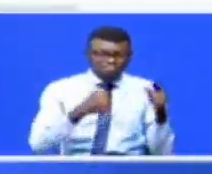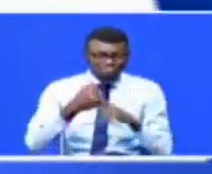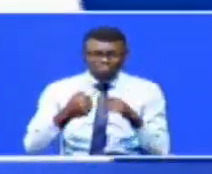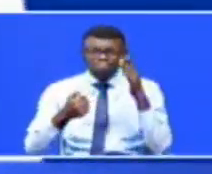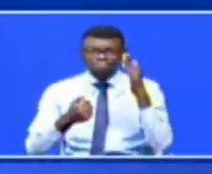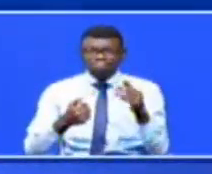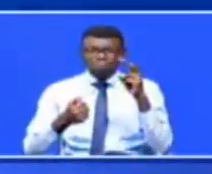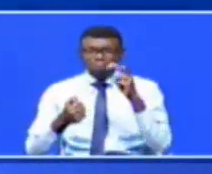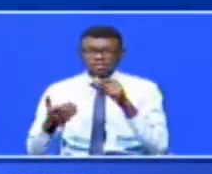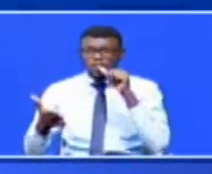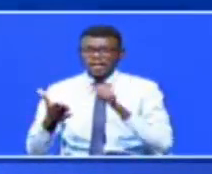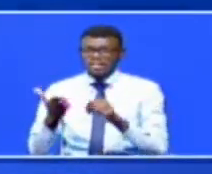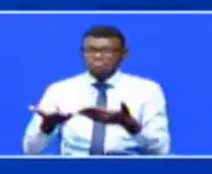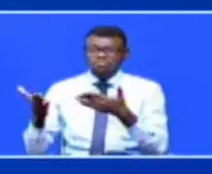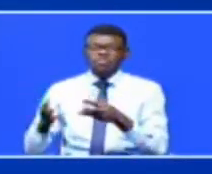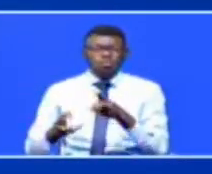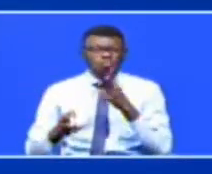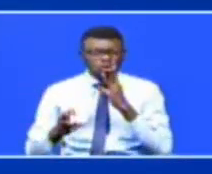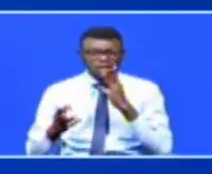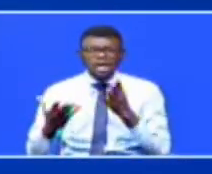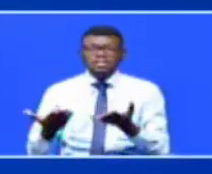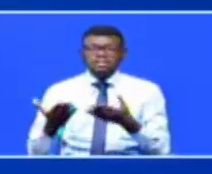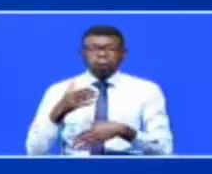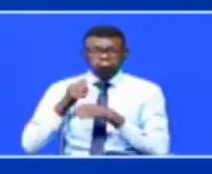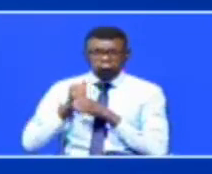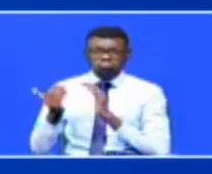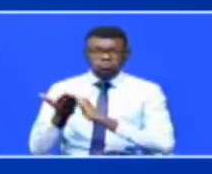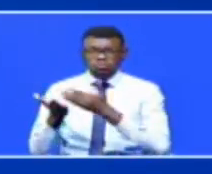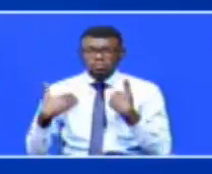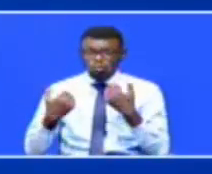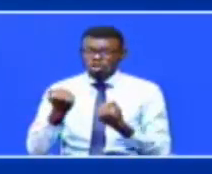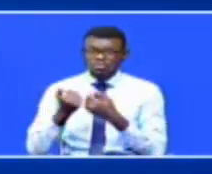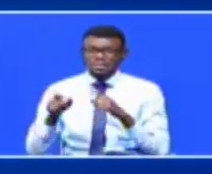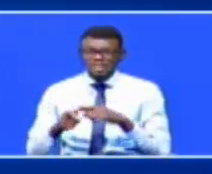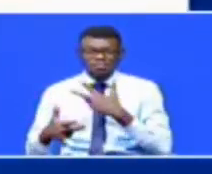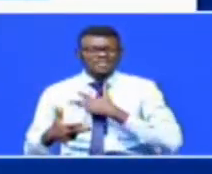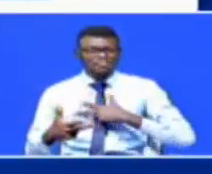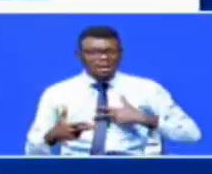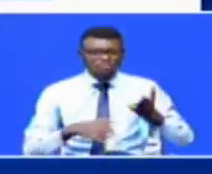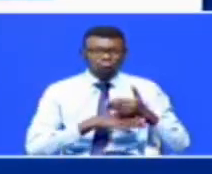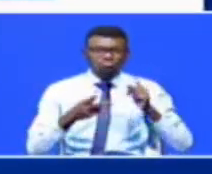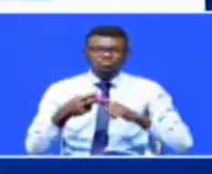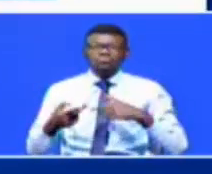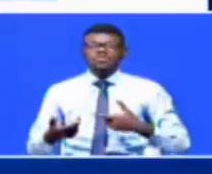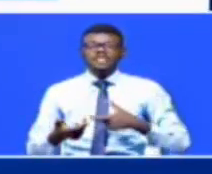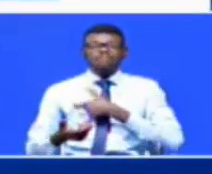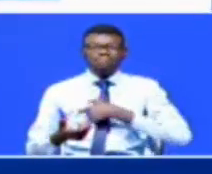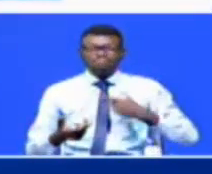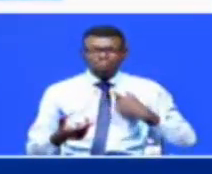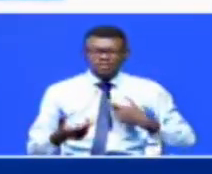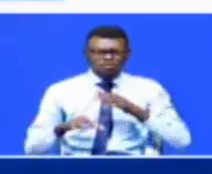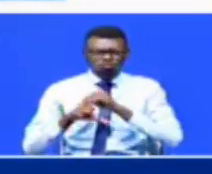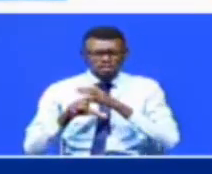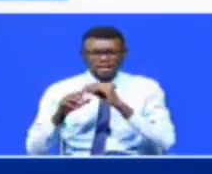2020 kwa bodi ya Water Sector Trust Fund, wafadhili kama vile ubalozi wa Denmark, Uswidi na benki ya